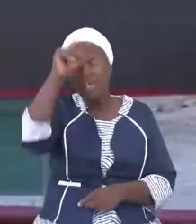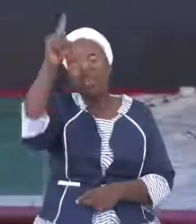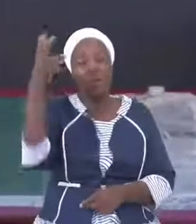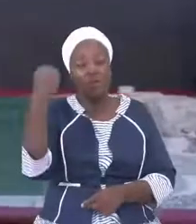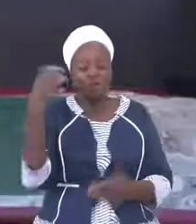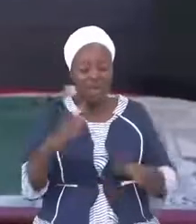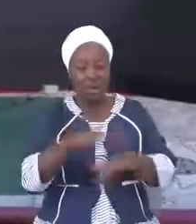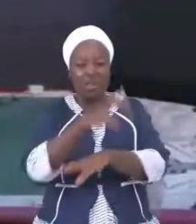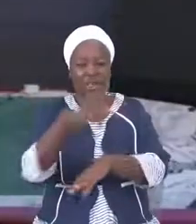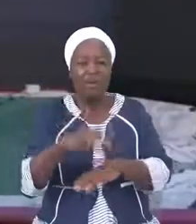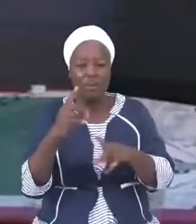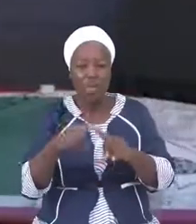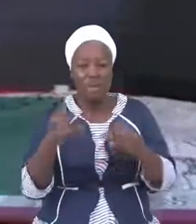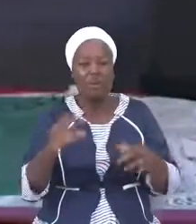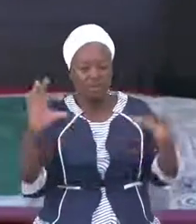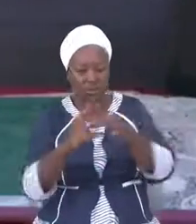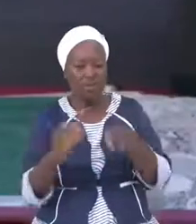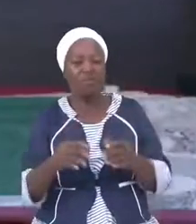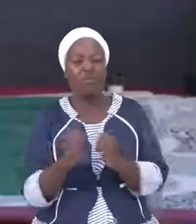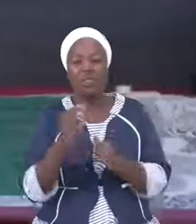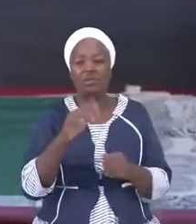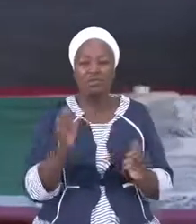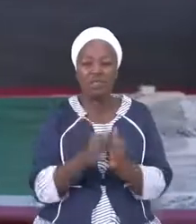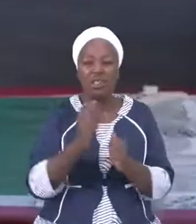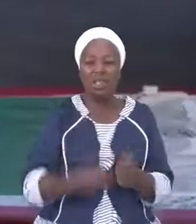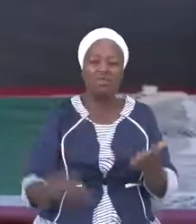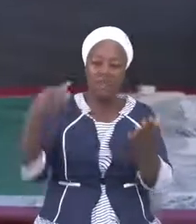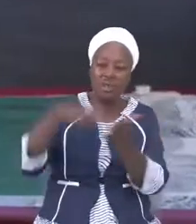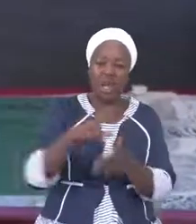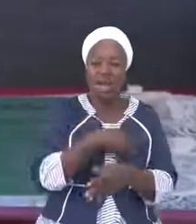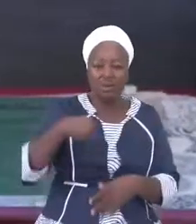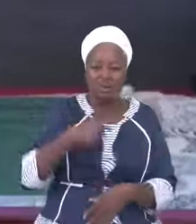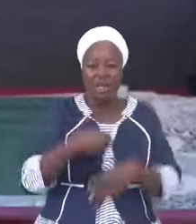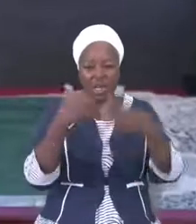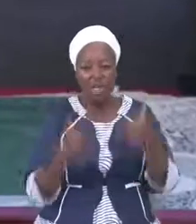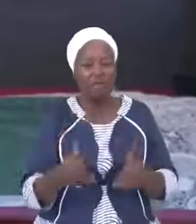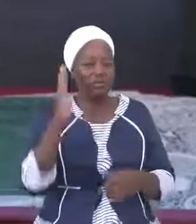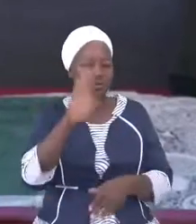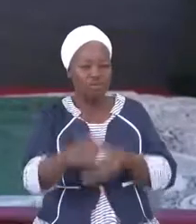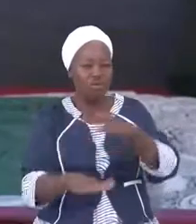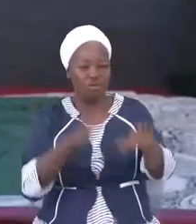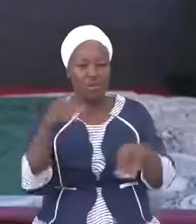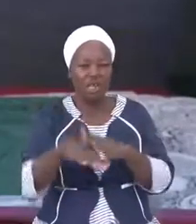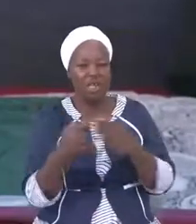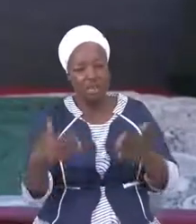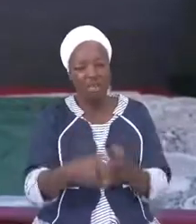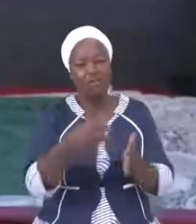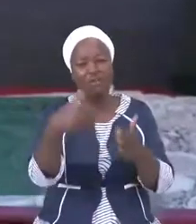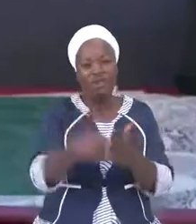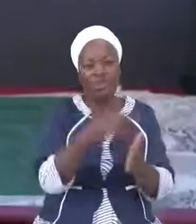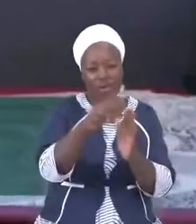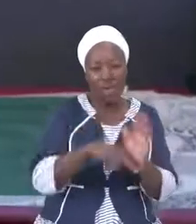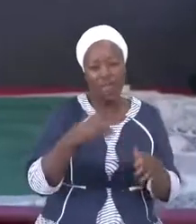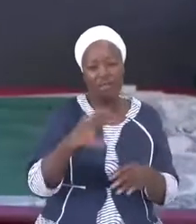du Christ qui était sur terre. Alors on s'identifie avec sa résurrection. Et maintenant, nous devons marcher